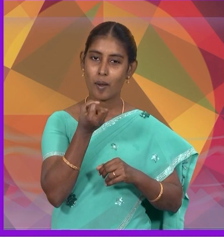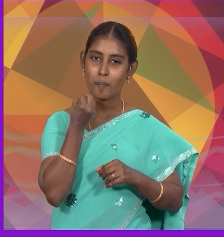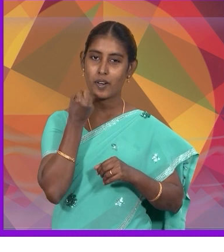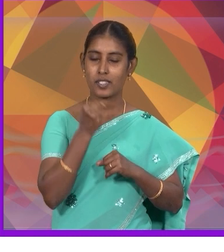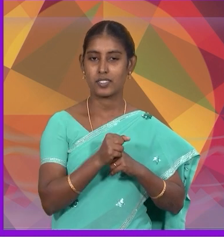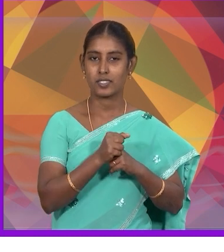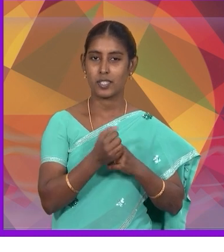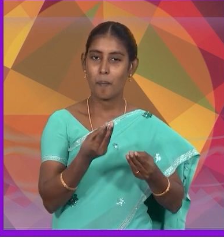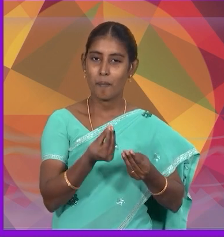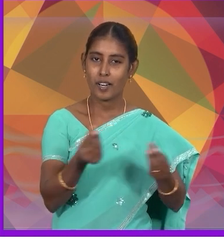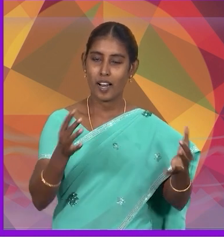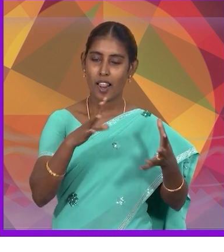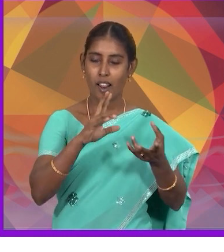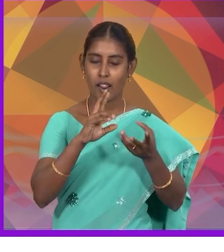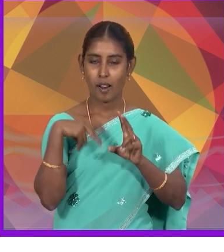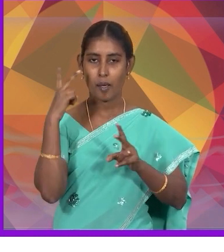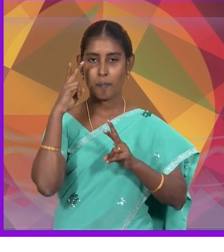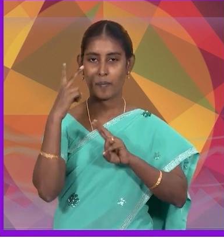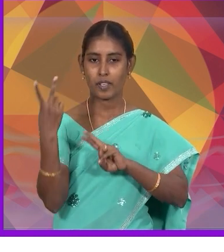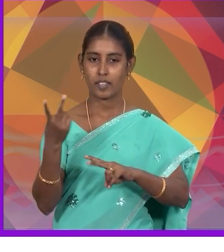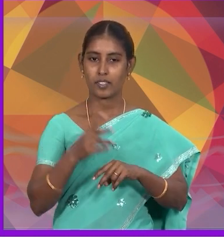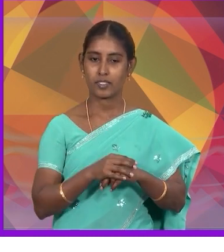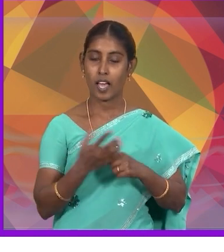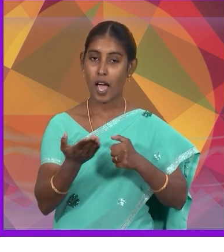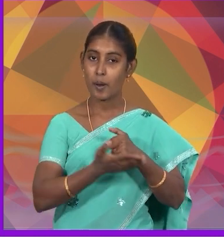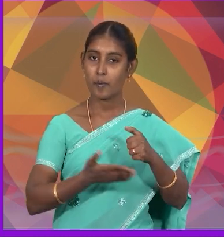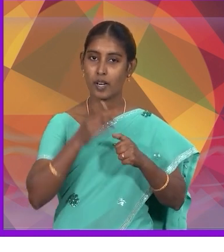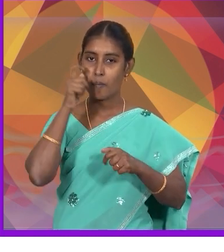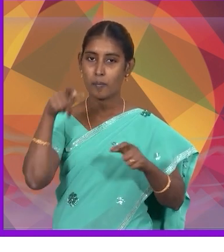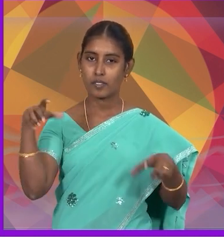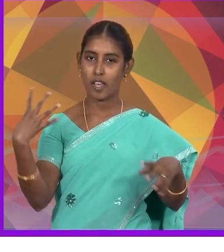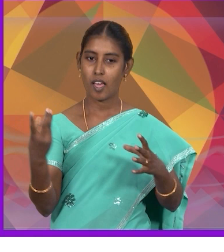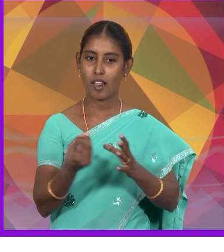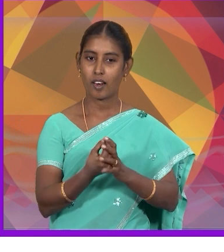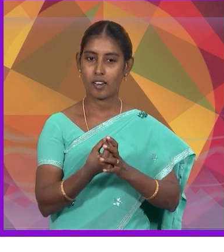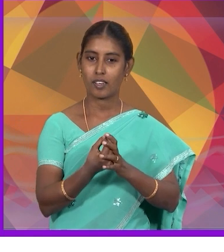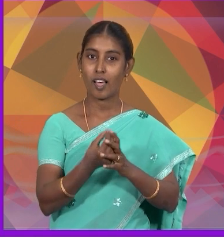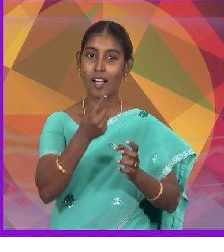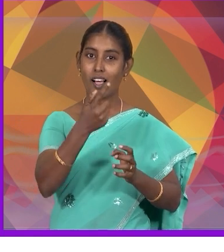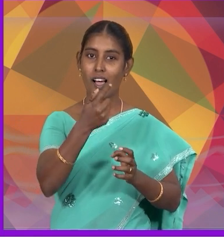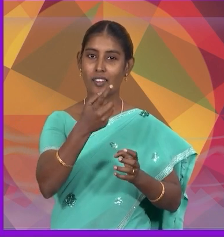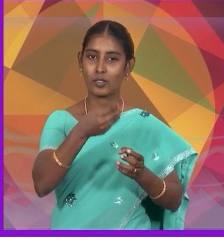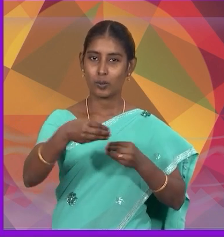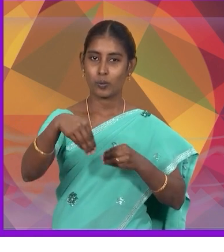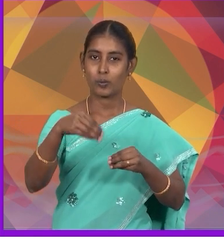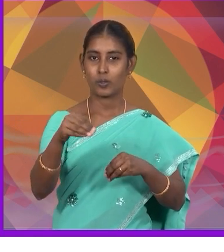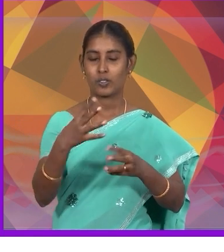மனதையெல்லாம் மயக்குதமாம், அருப்பருக்க ஆளுக்கெல்லாம் ஆளு பணம்